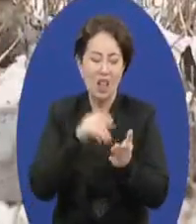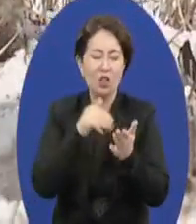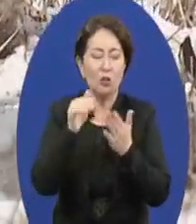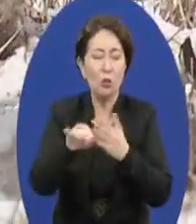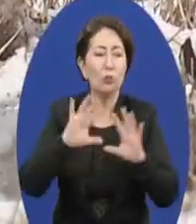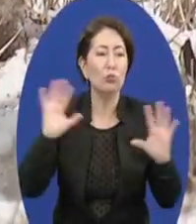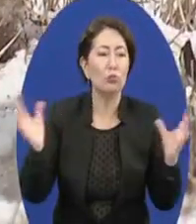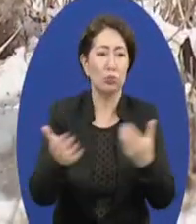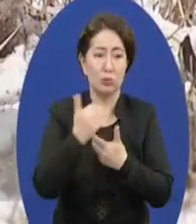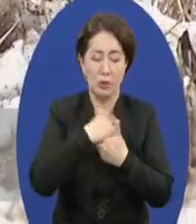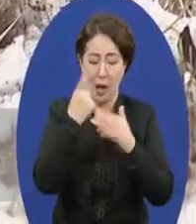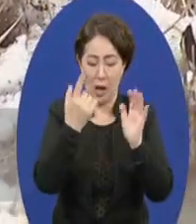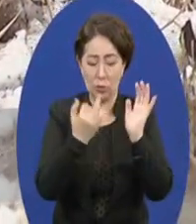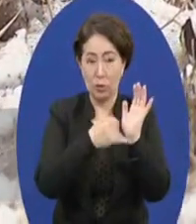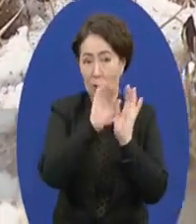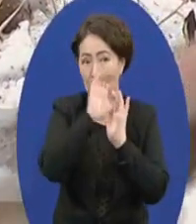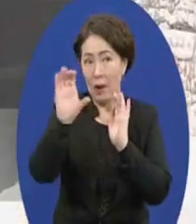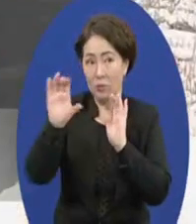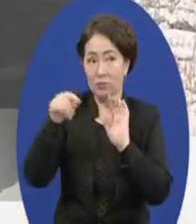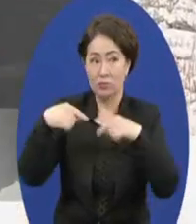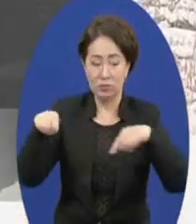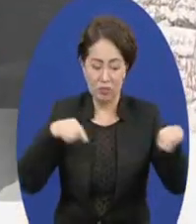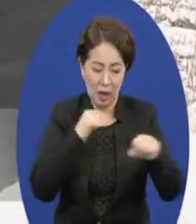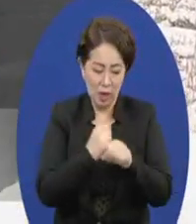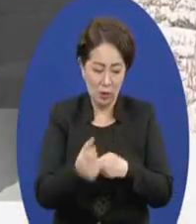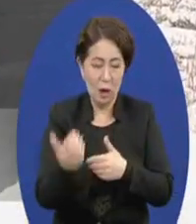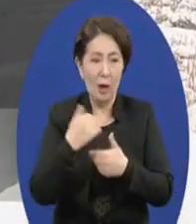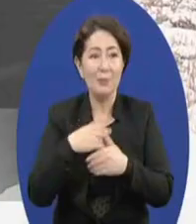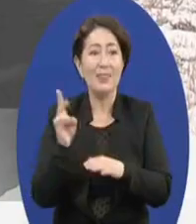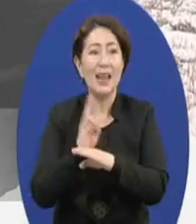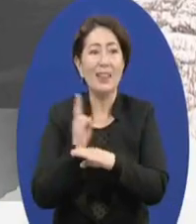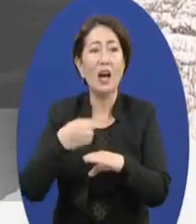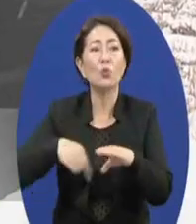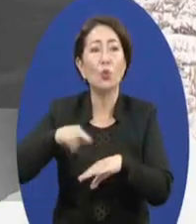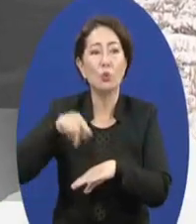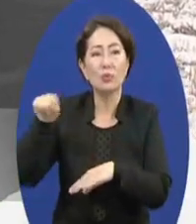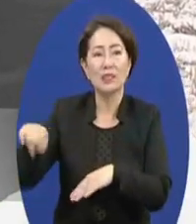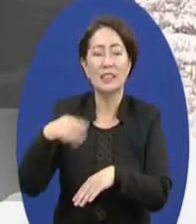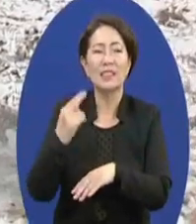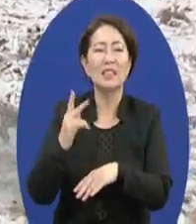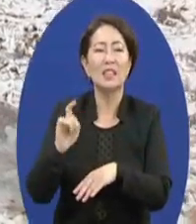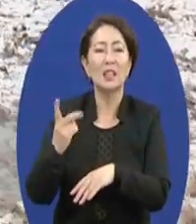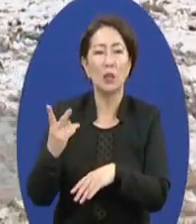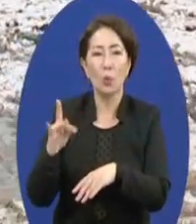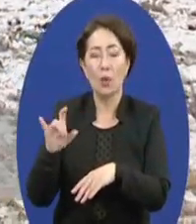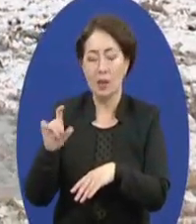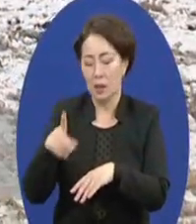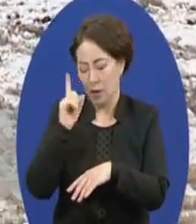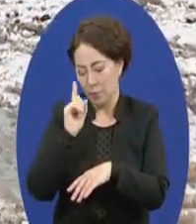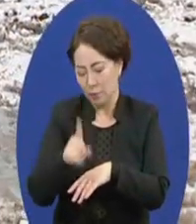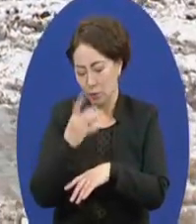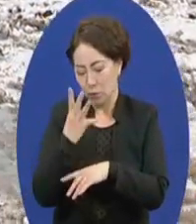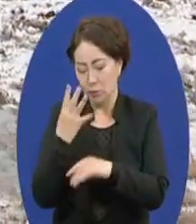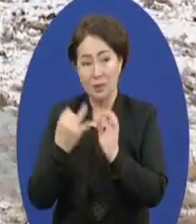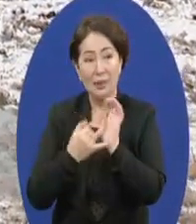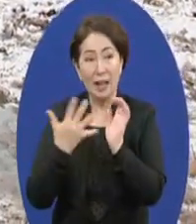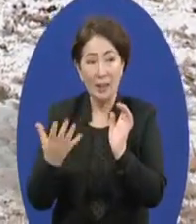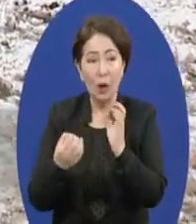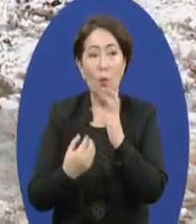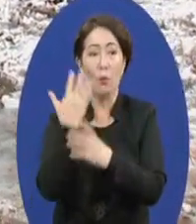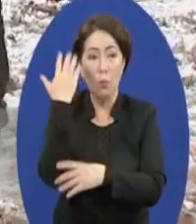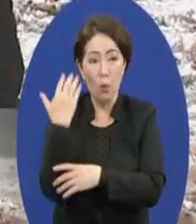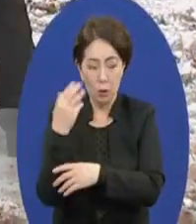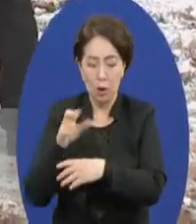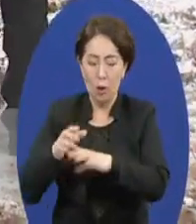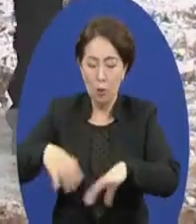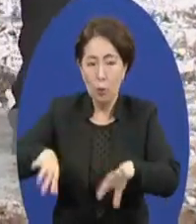нэгдэж 17 байгууллагын ажилтан, албан агчдын хамт налайх дүүргийн цэцэрлэг хүрээлэнд 1475 мод бут сөөг тарьсан гэдгийг хэлж